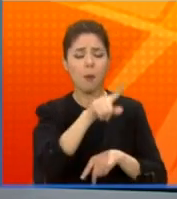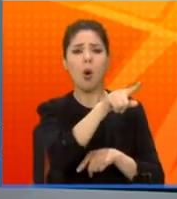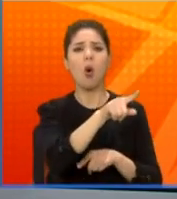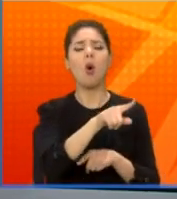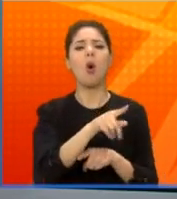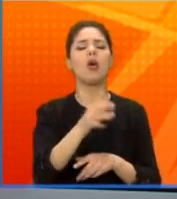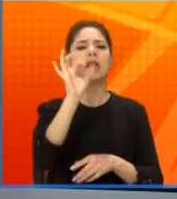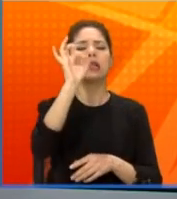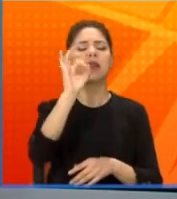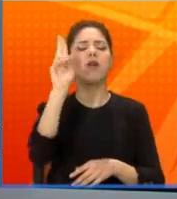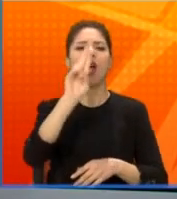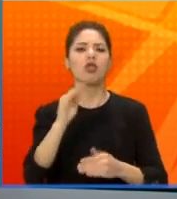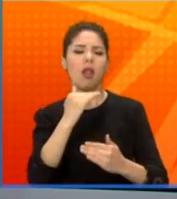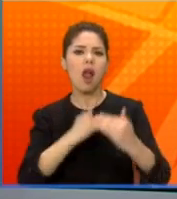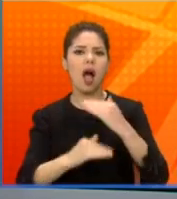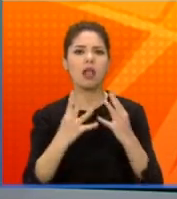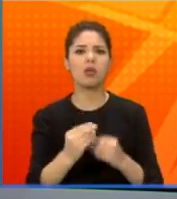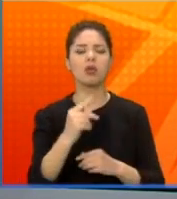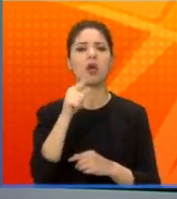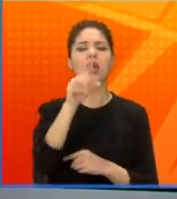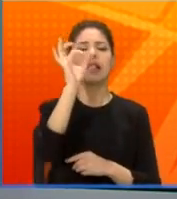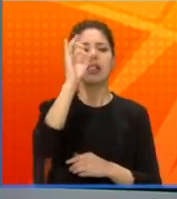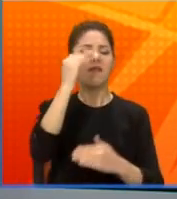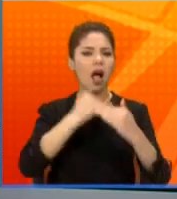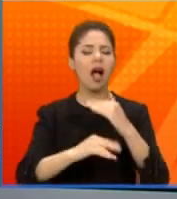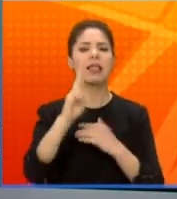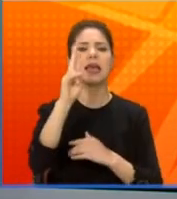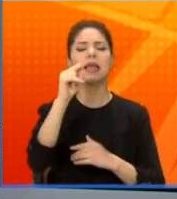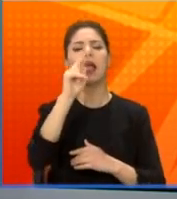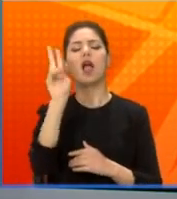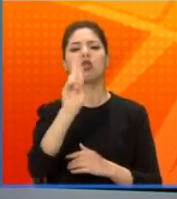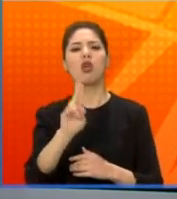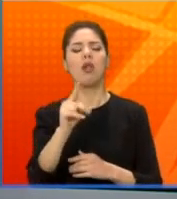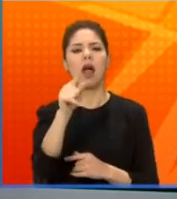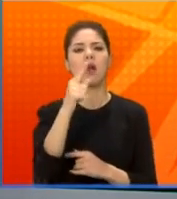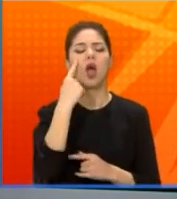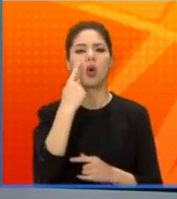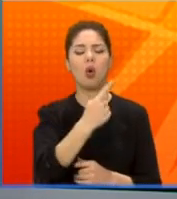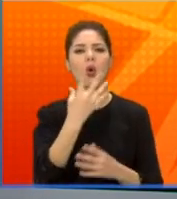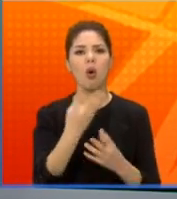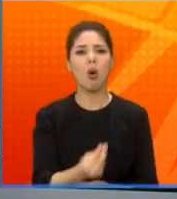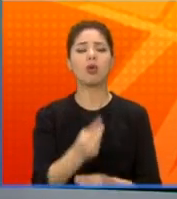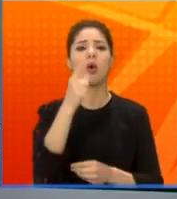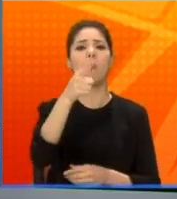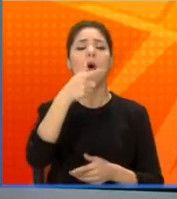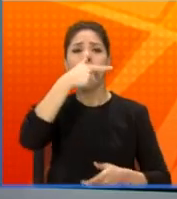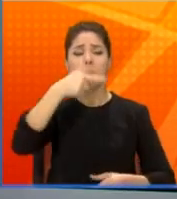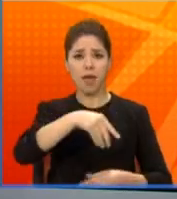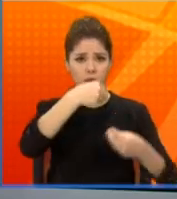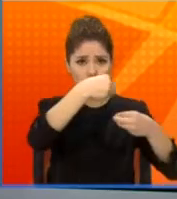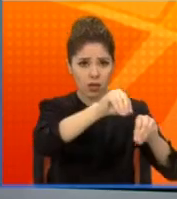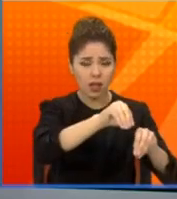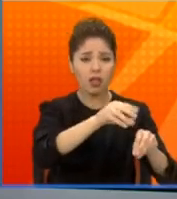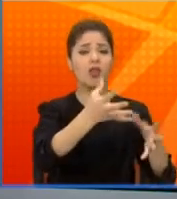Öyle ki sıfırın altında $2 seviyesi bile görüldü. Bu petrol üreticisinin yani petrolü satanın